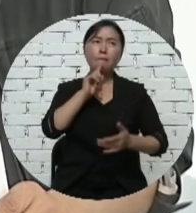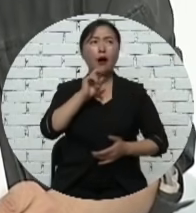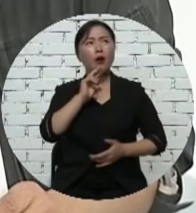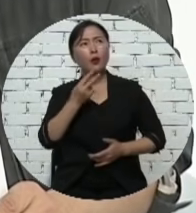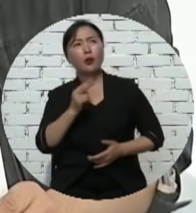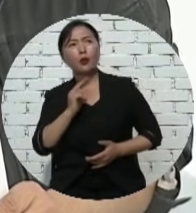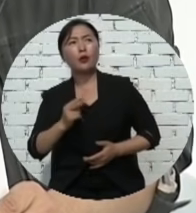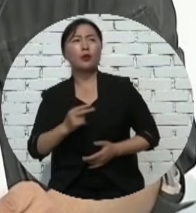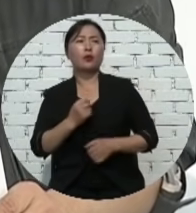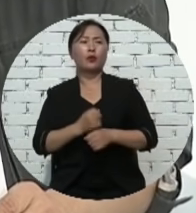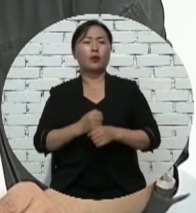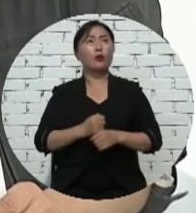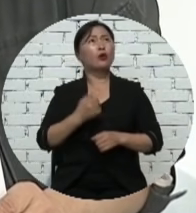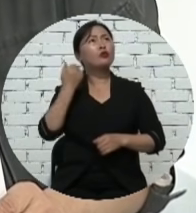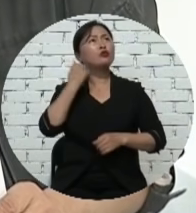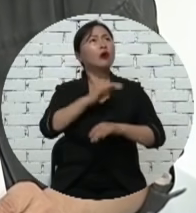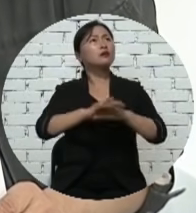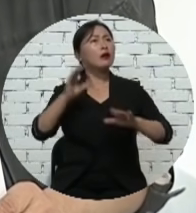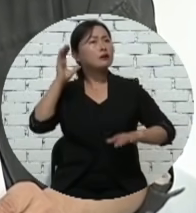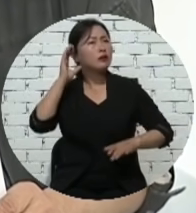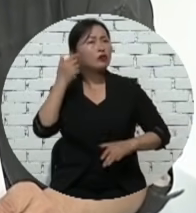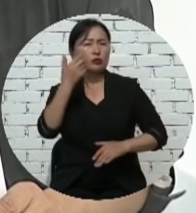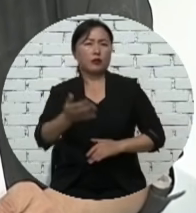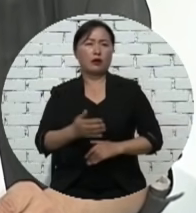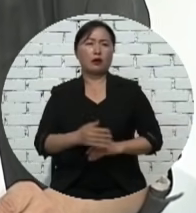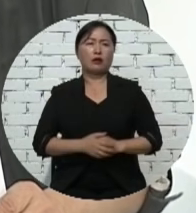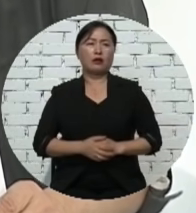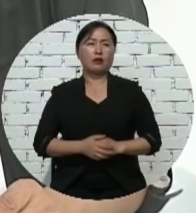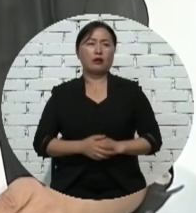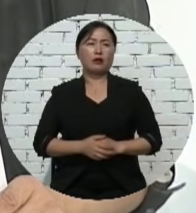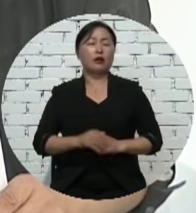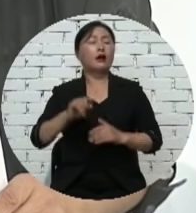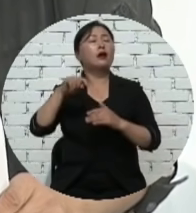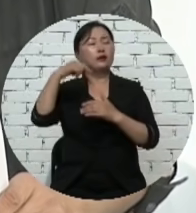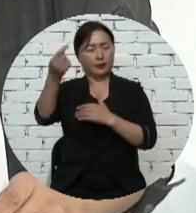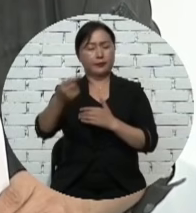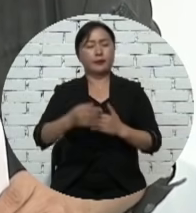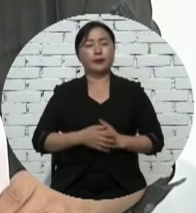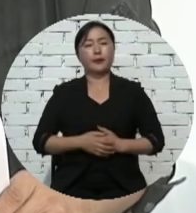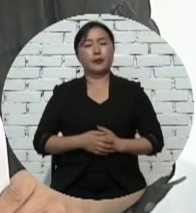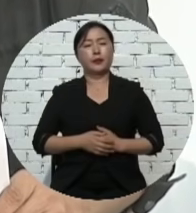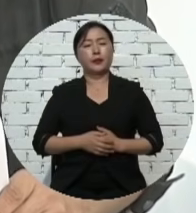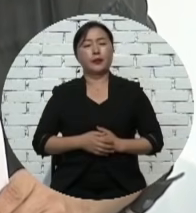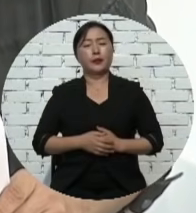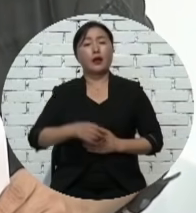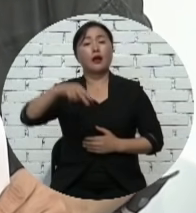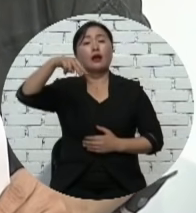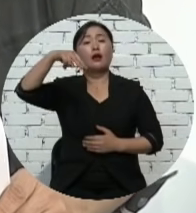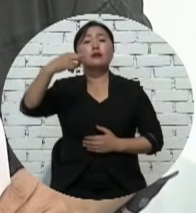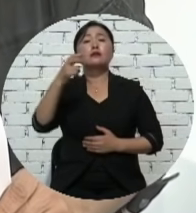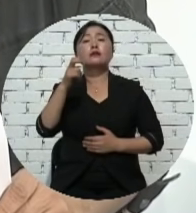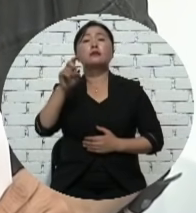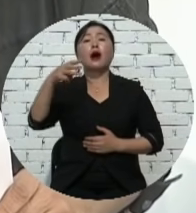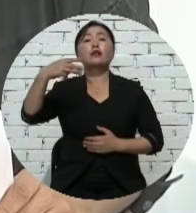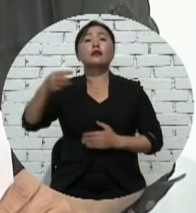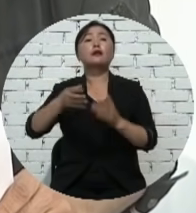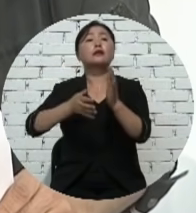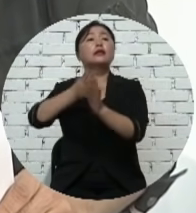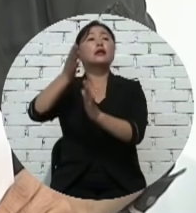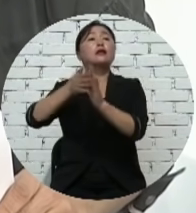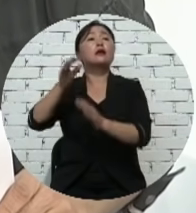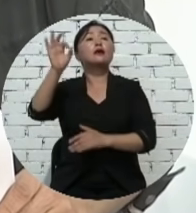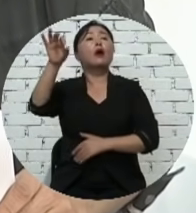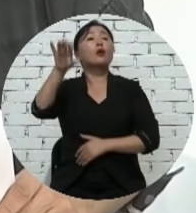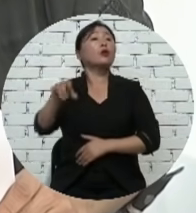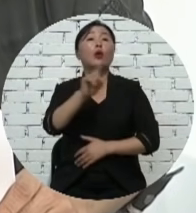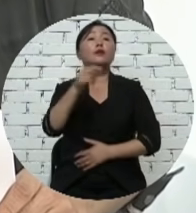안상수의 말을 누가 진지하게 들어주겠습니까? 그 다음은 넘어가가지고요. 스마트 시티 열 곳을 만든다고 하셨어요. 예. 그렇죠? 어딥니까?